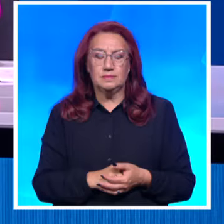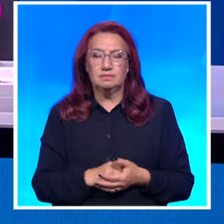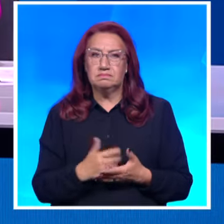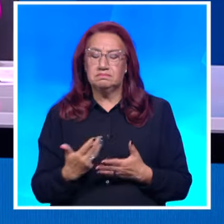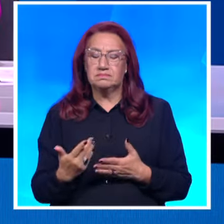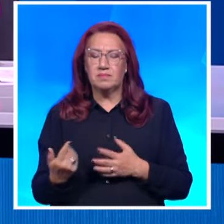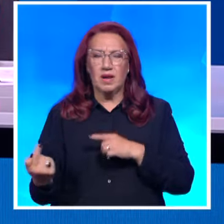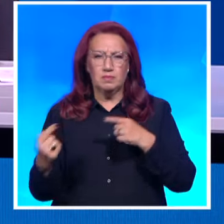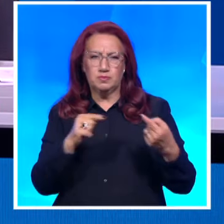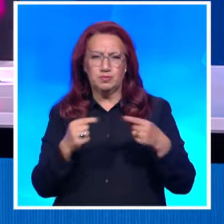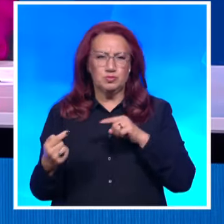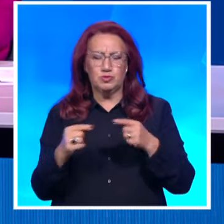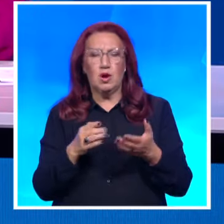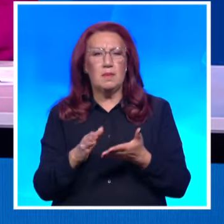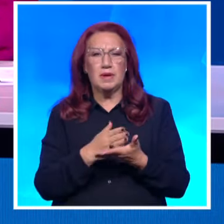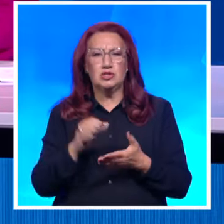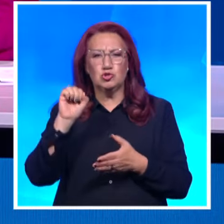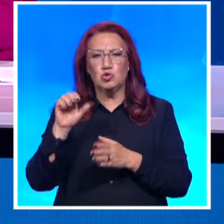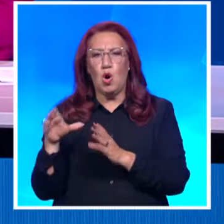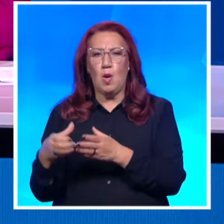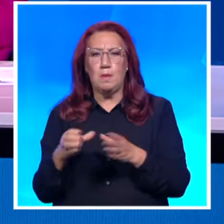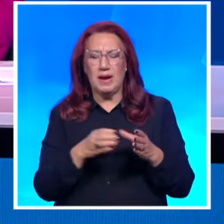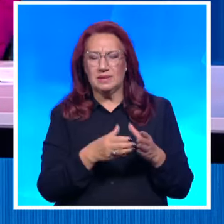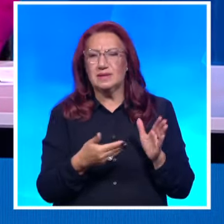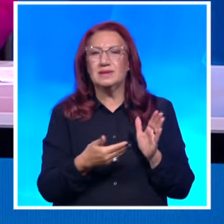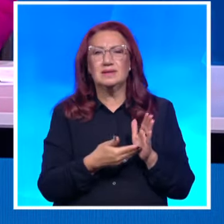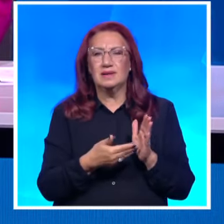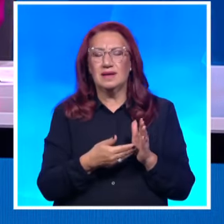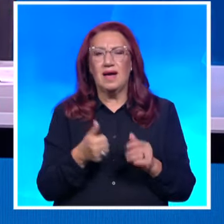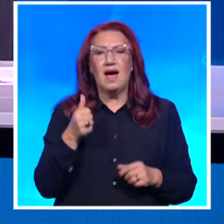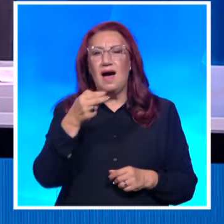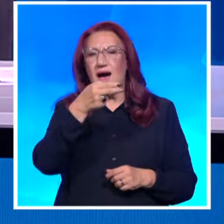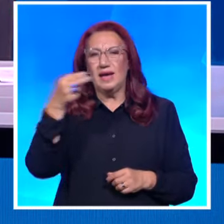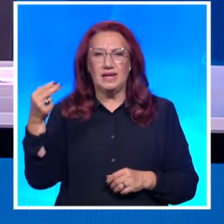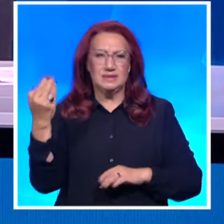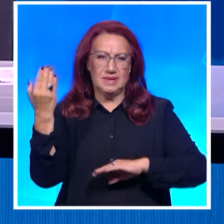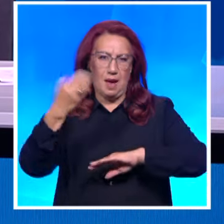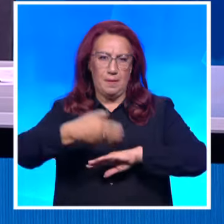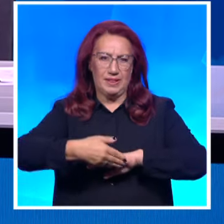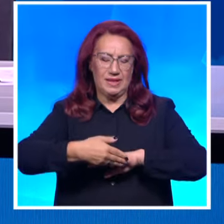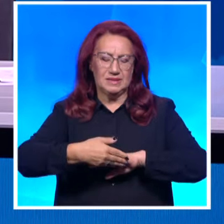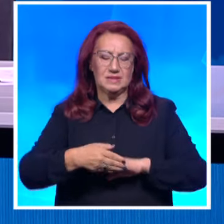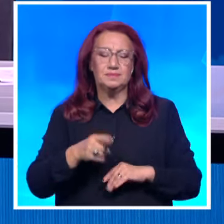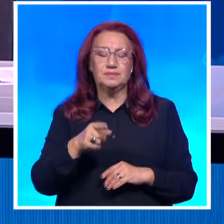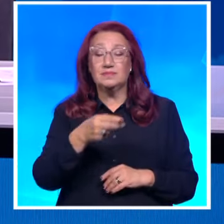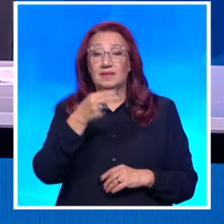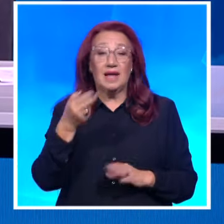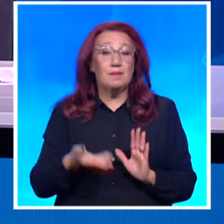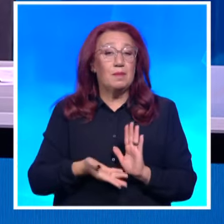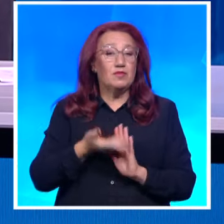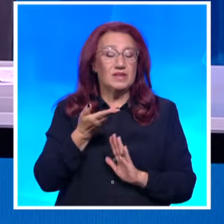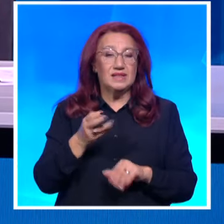Реплики между партиите заради агенции и митници. Темата повдигна председателят на парламентарната група на ДПС Делян Пеевски, който попита